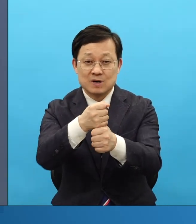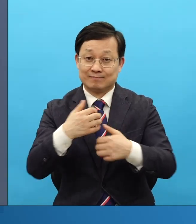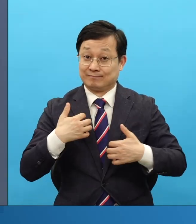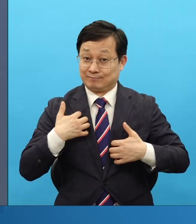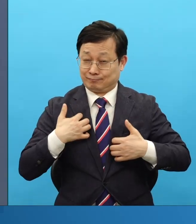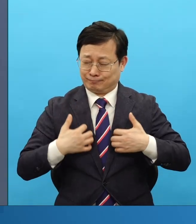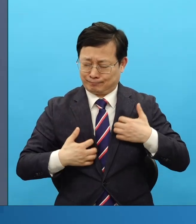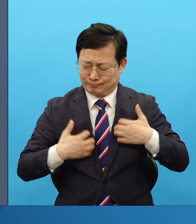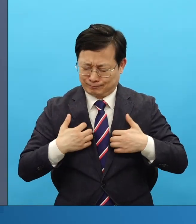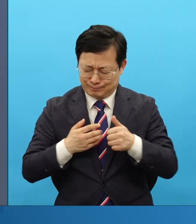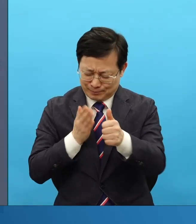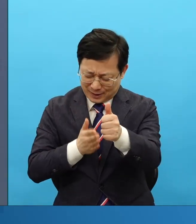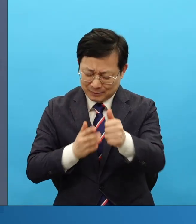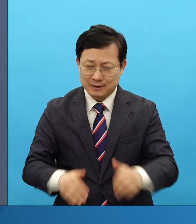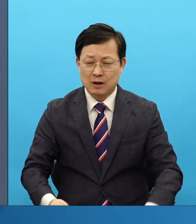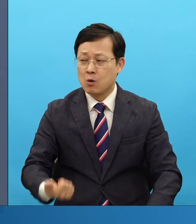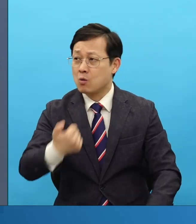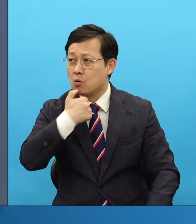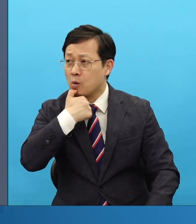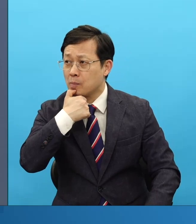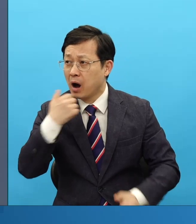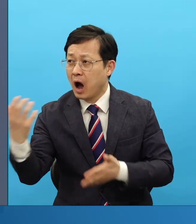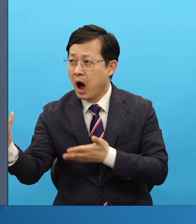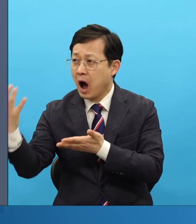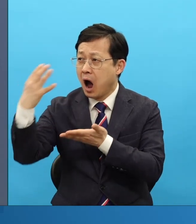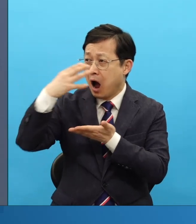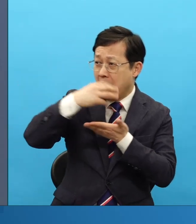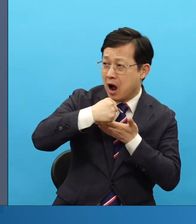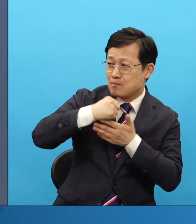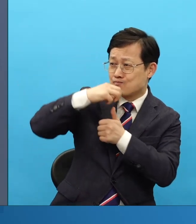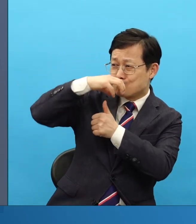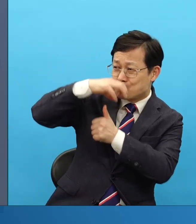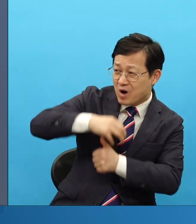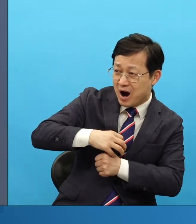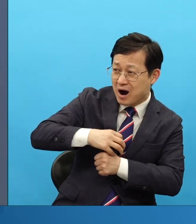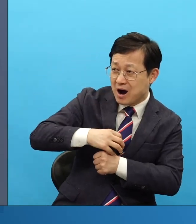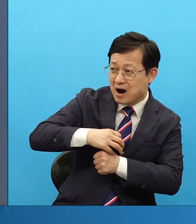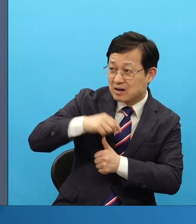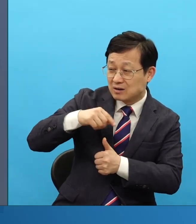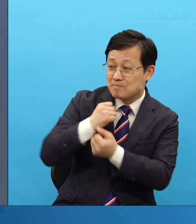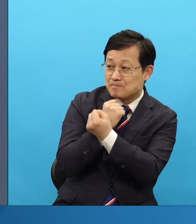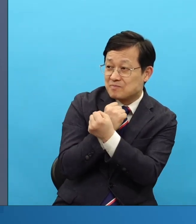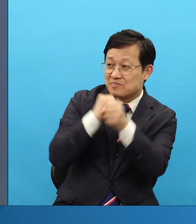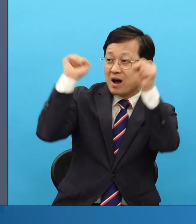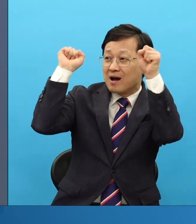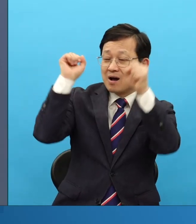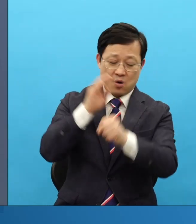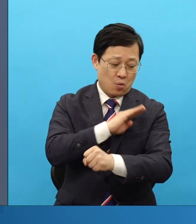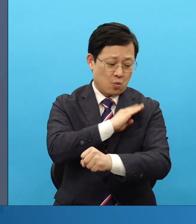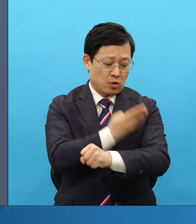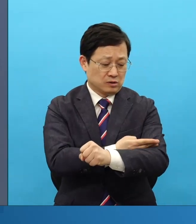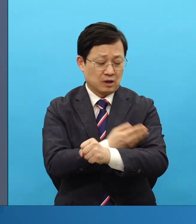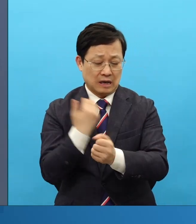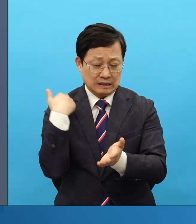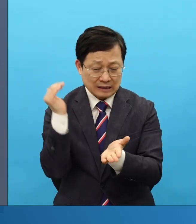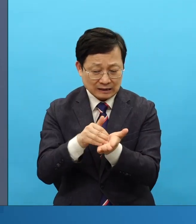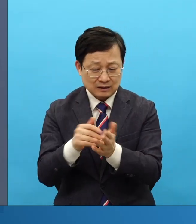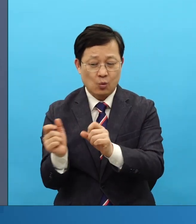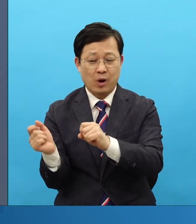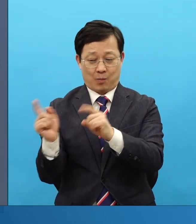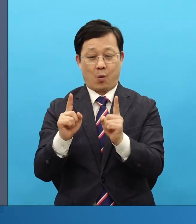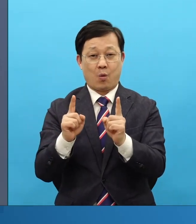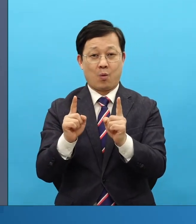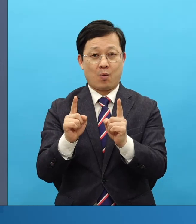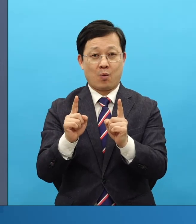this and 로마에 enjoy this. 속국된 데서 해방되는 어마어마한 권세를 회복시켜 주는 겁니다. It is the restoration of our authority to be liberated from the colonization